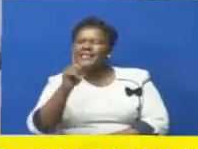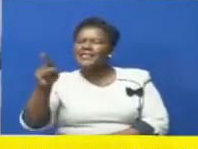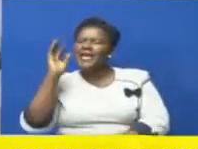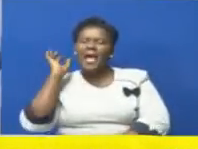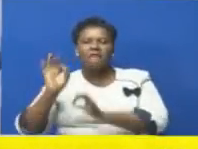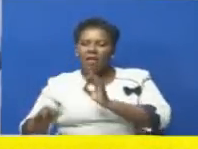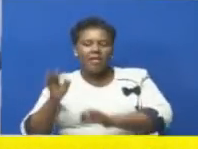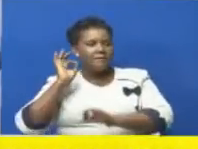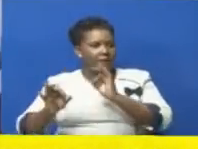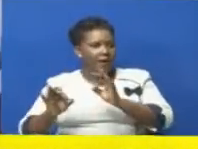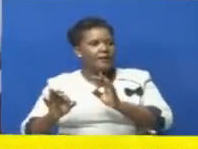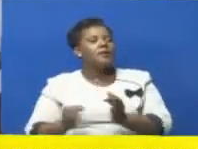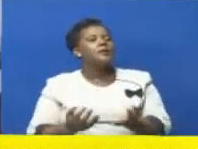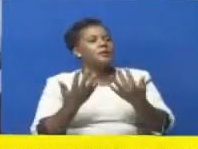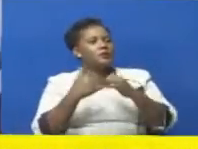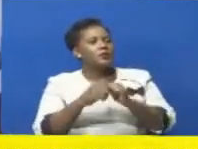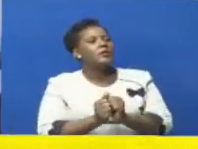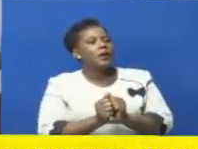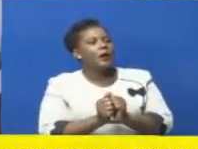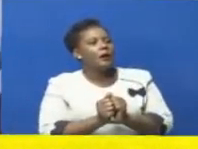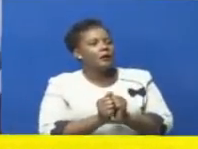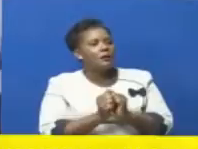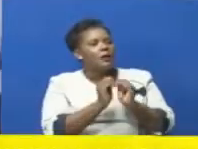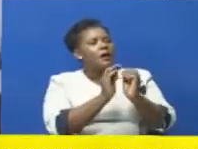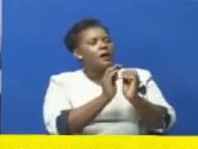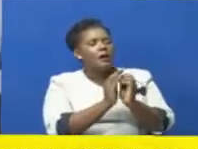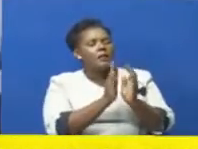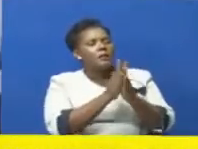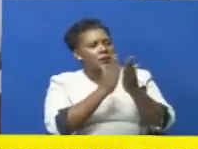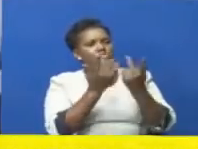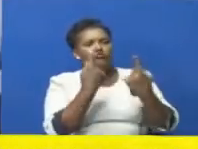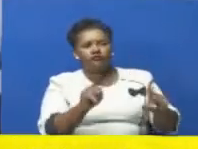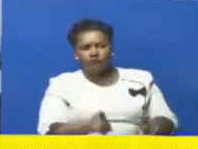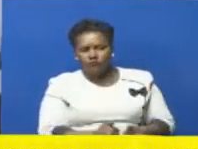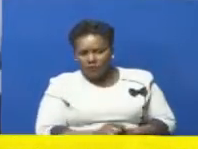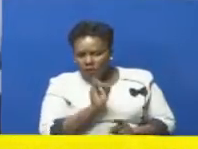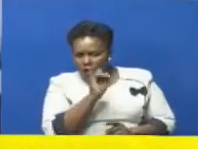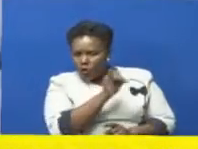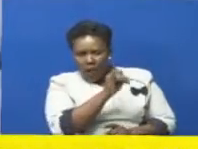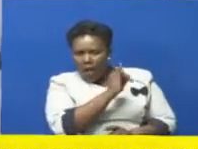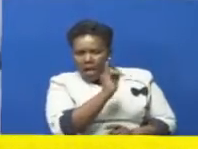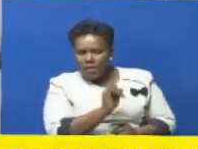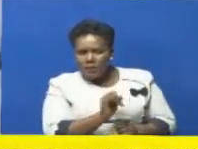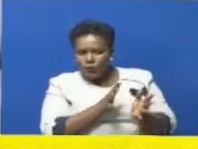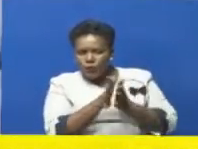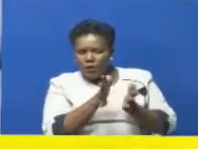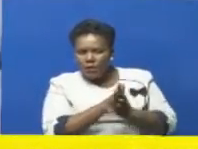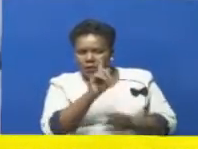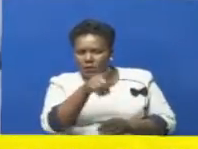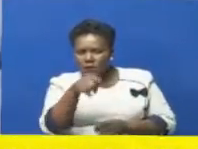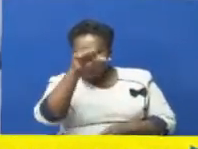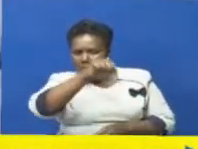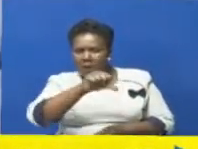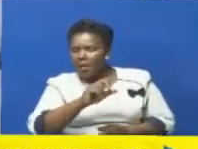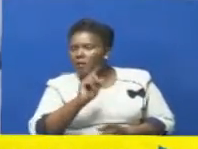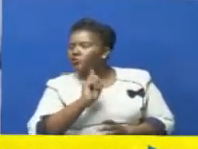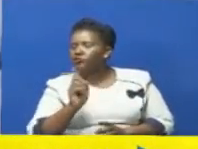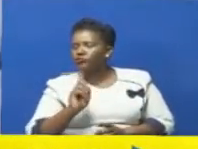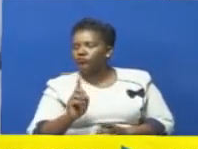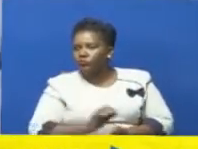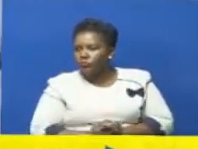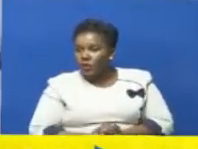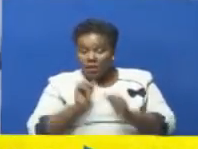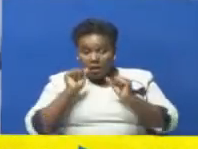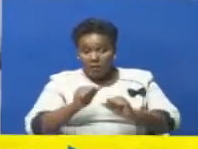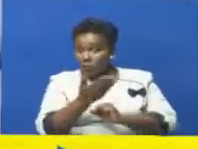wana vitabu vyao vingine, lakini kama ni Qur'ani na Sunna ni kwamba inafaa sensa kufaa. Kwa hiyo